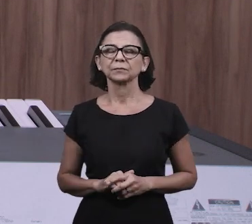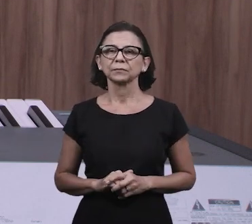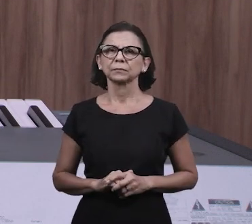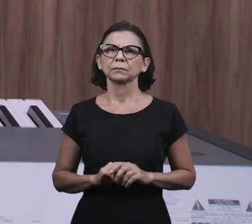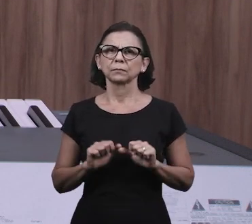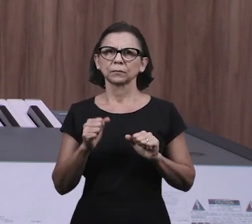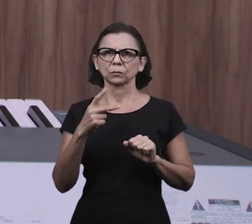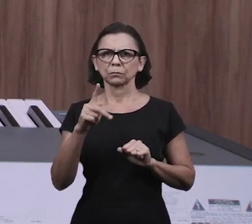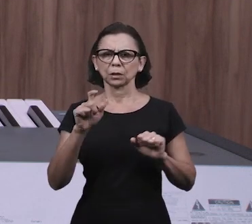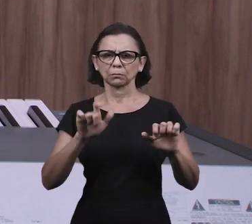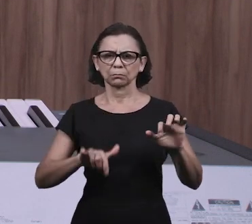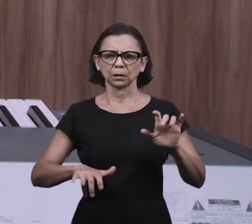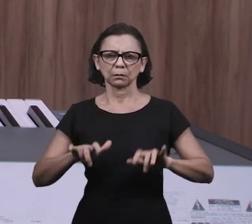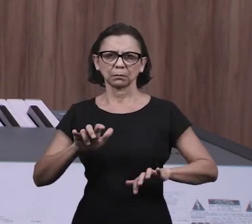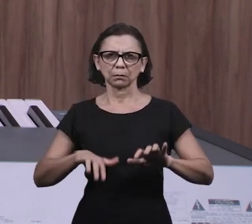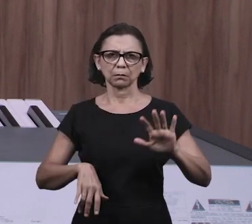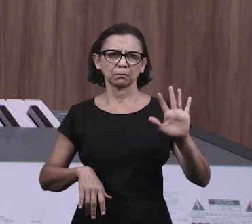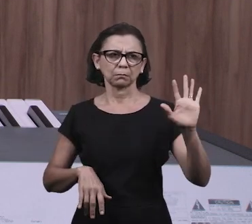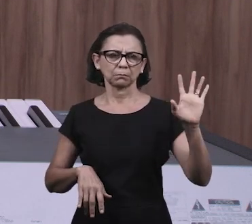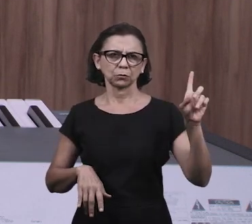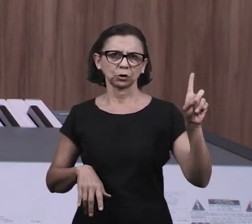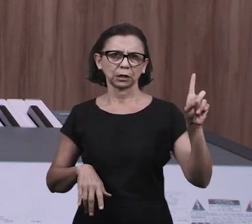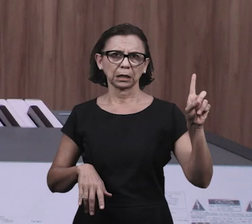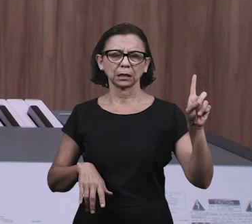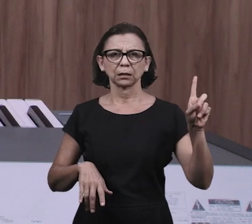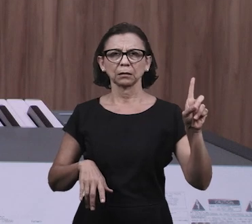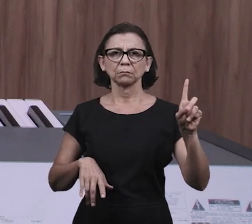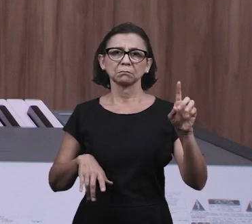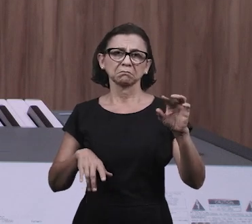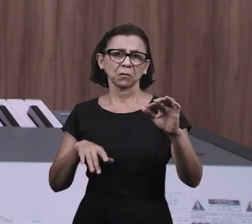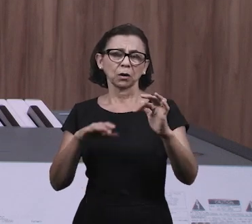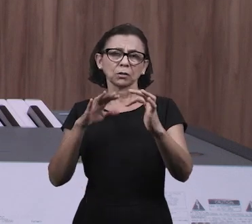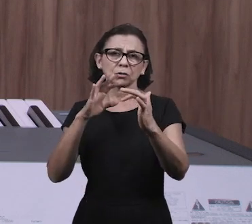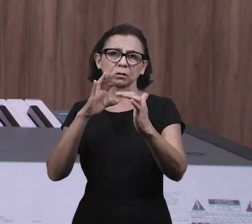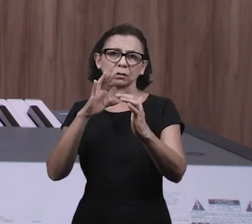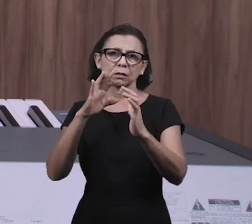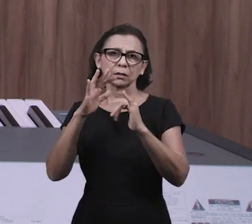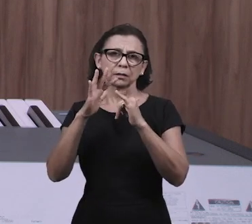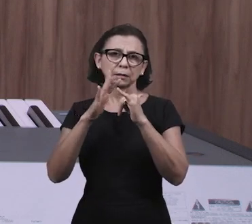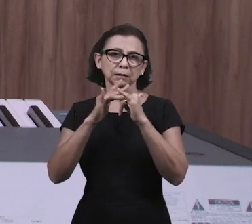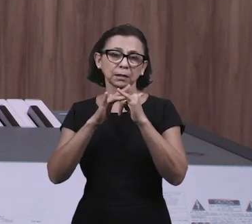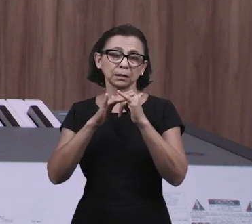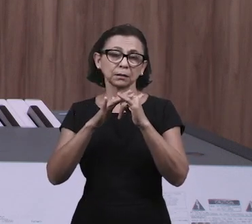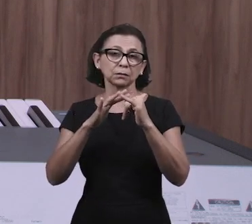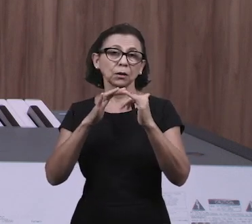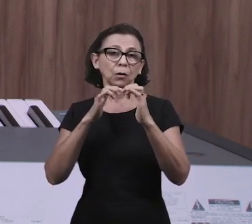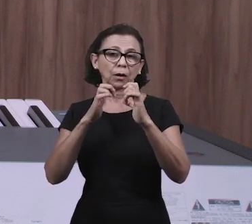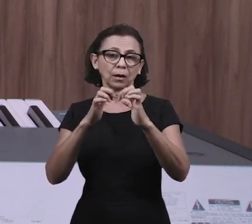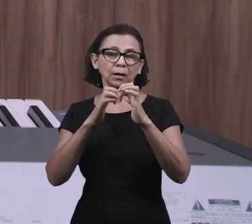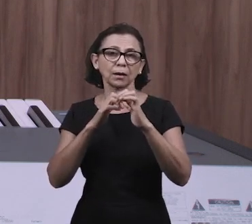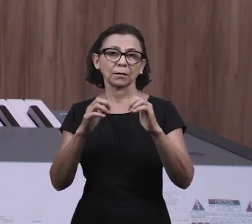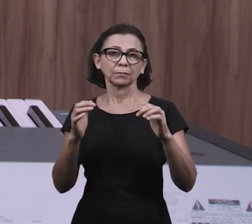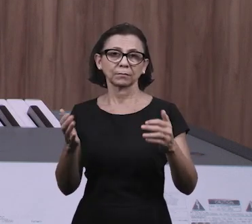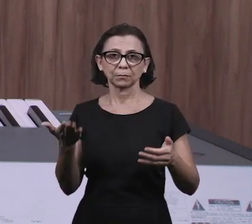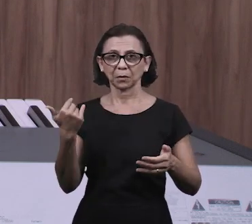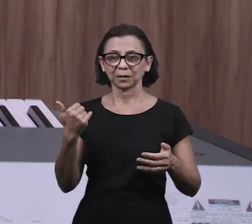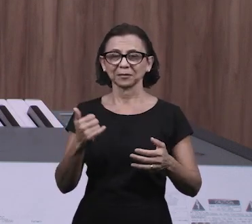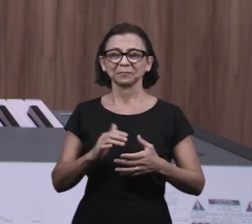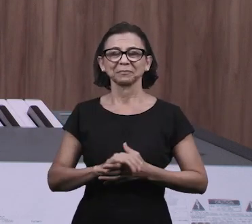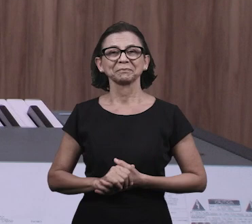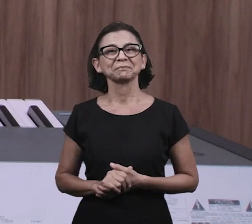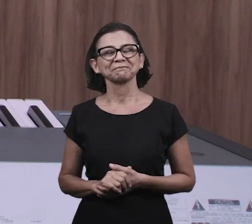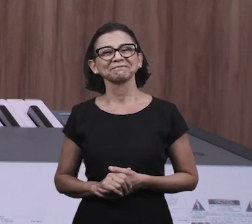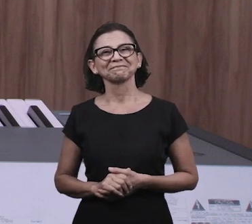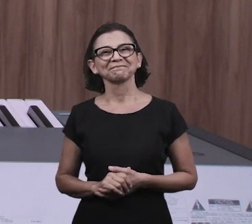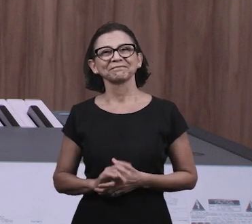pouvez jouer dans votre clavier avec la main droite. Vous pouvez jouer dans votre harmonica ou la